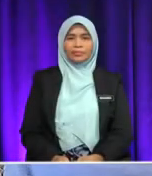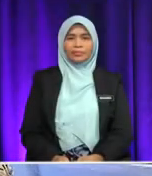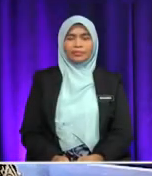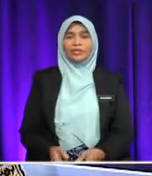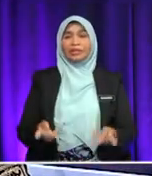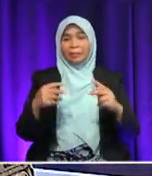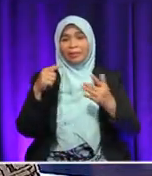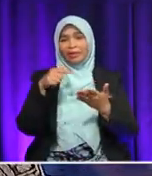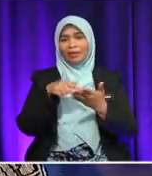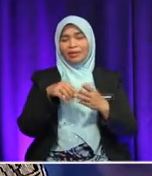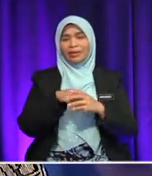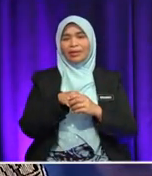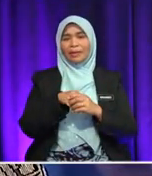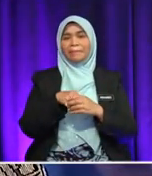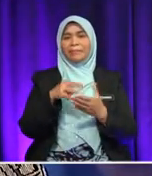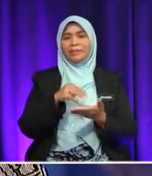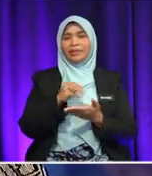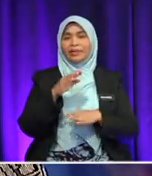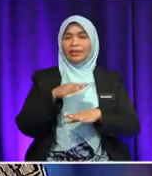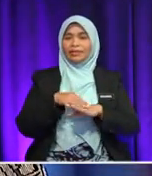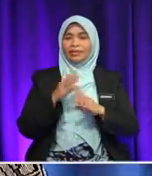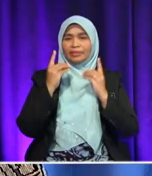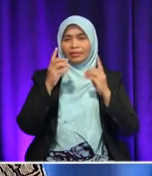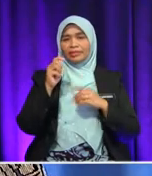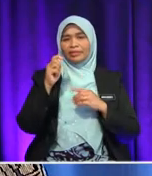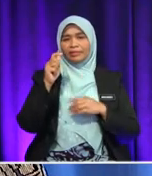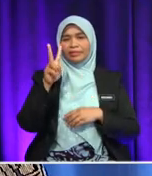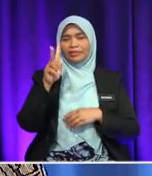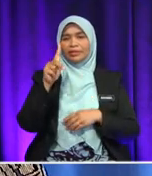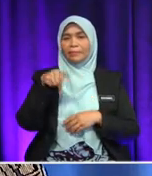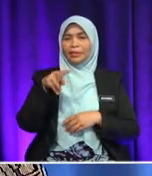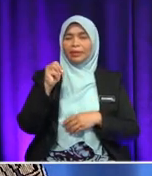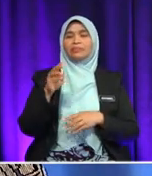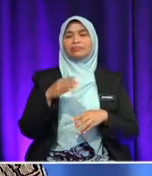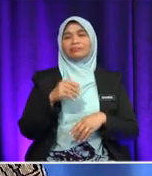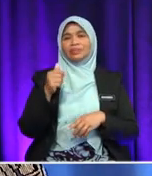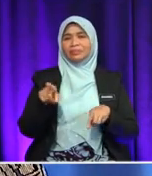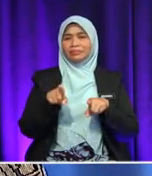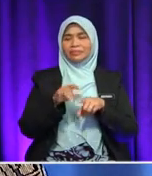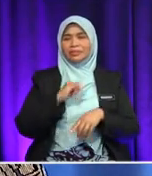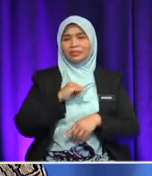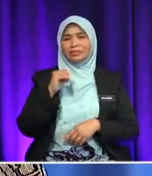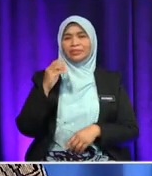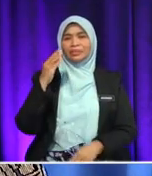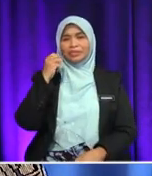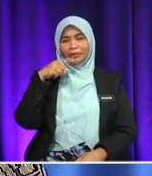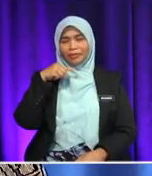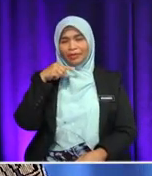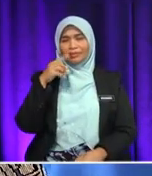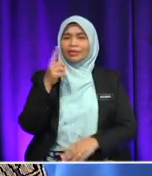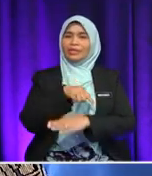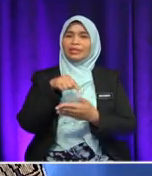kembali lagi dalam slot Menengah Atas Didik Tiwi KPM ada bersama dengan saya syafiqah hanafia dan hari ini kita belajar